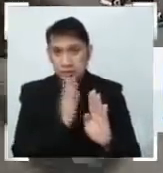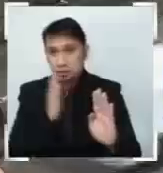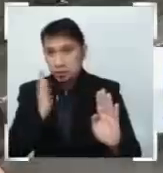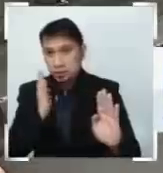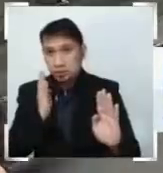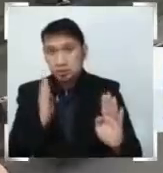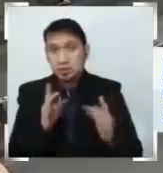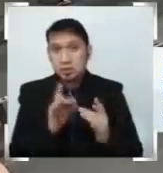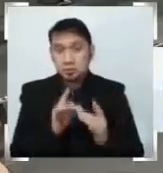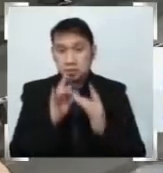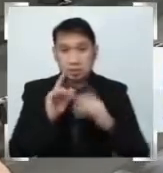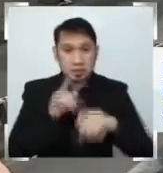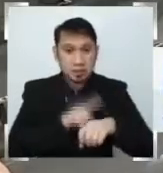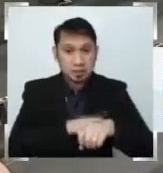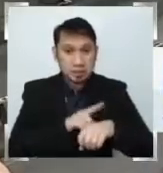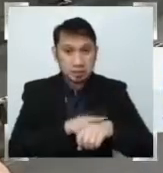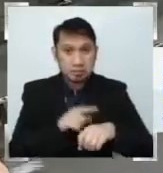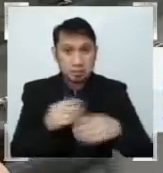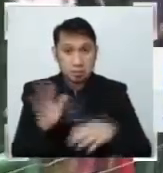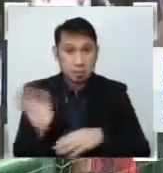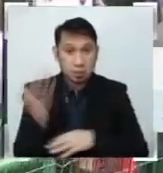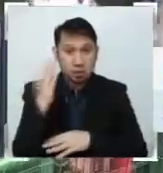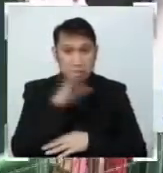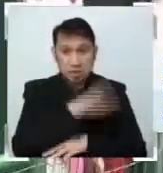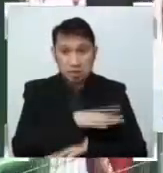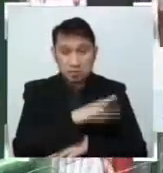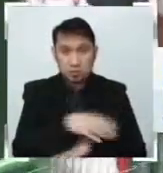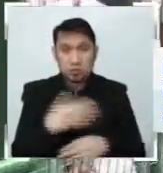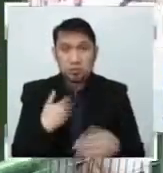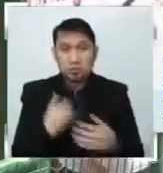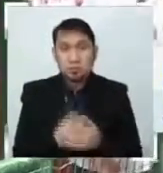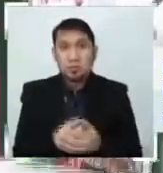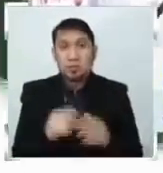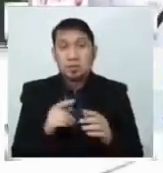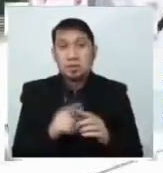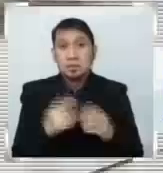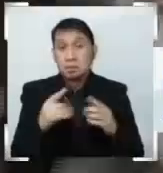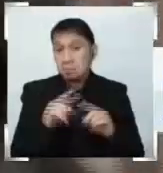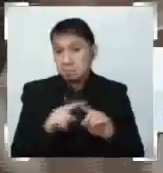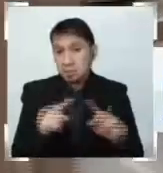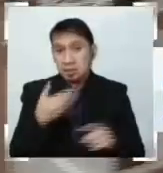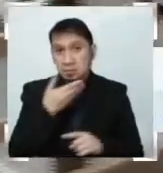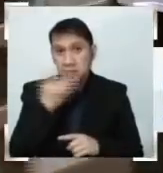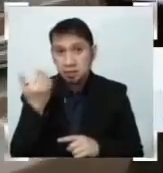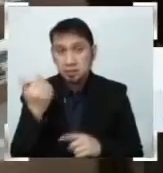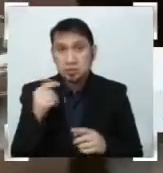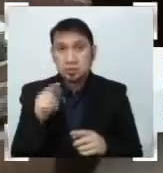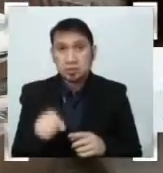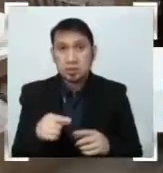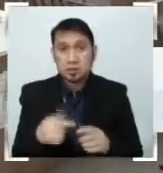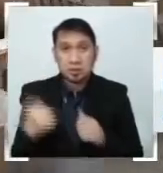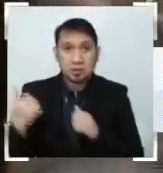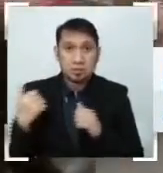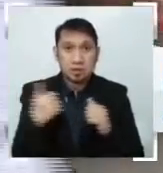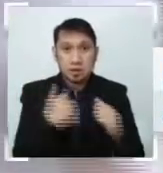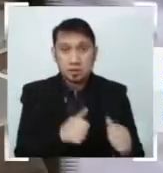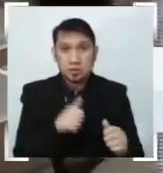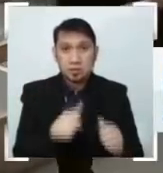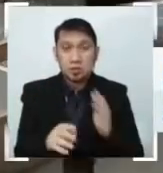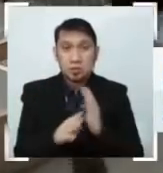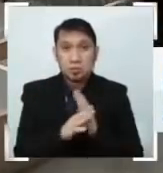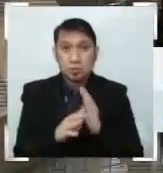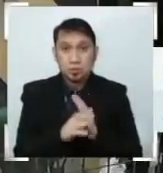rush hour, makasakay lang sa EDSA Bus Carousel. Pero mas okay na raw ito kaysa sa buwis-buhay na paghabol sa masasakyang bus sa EDSA